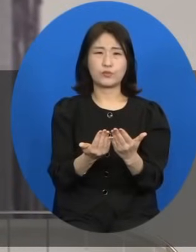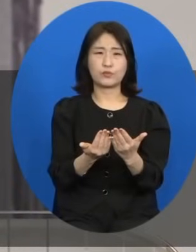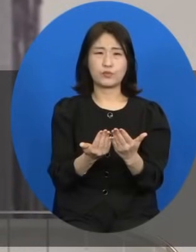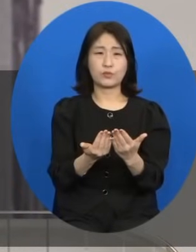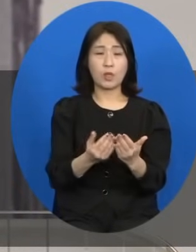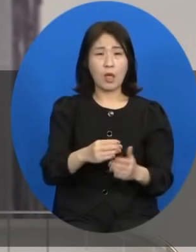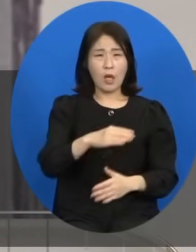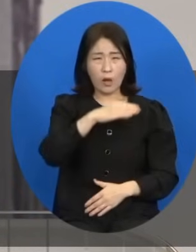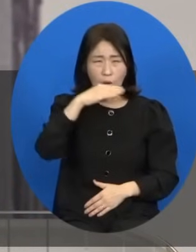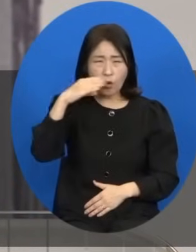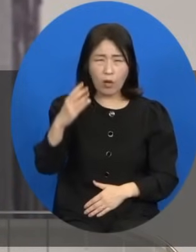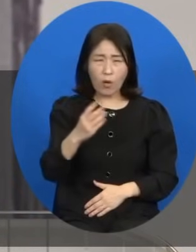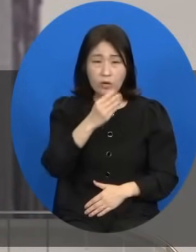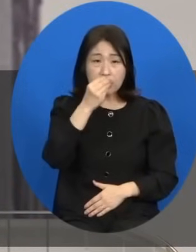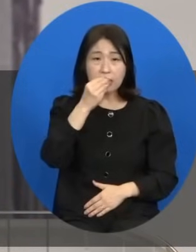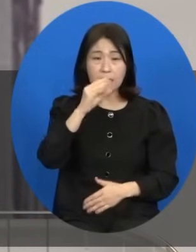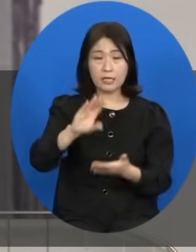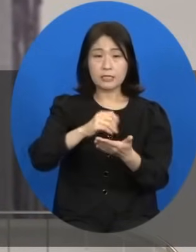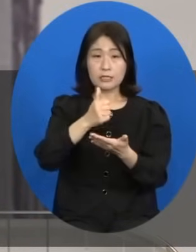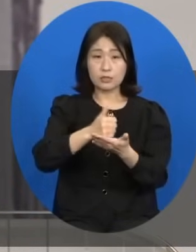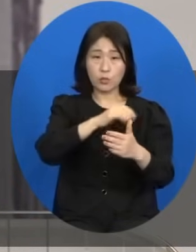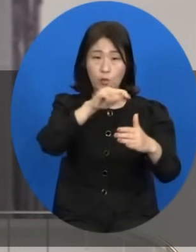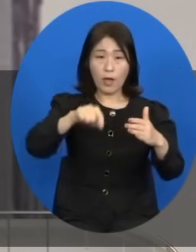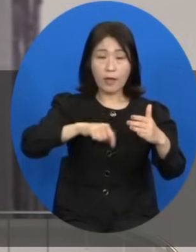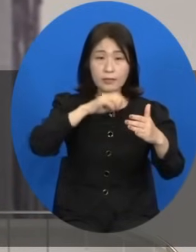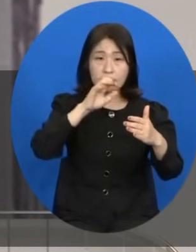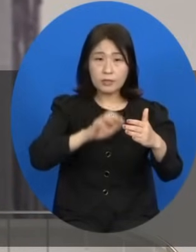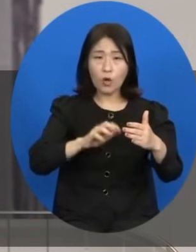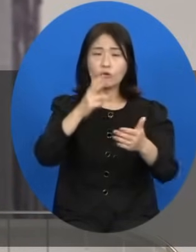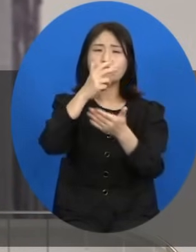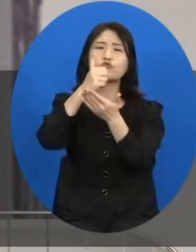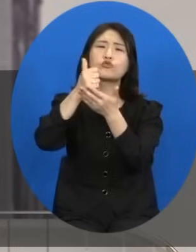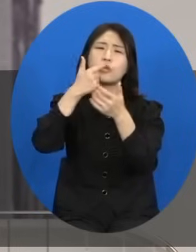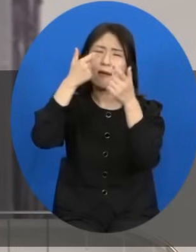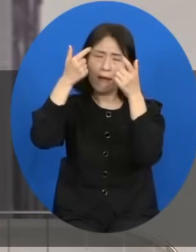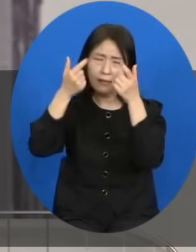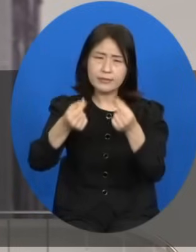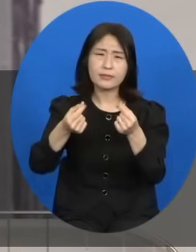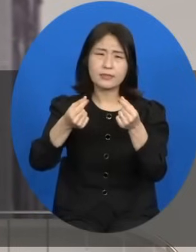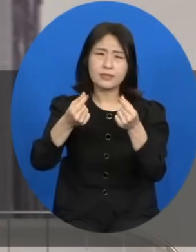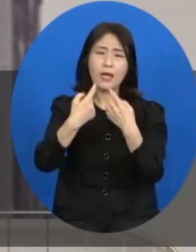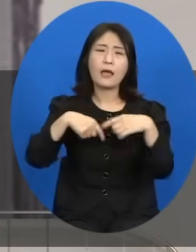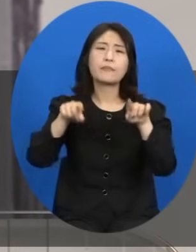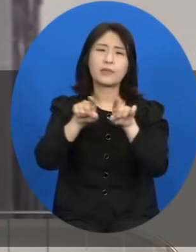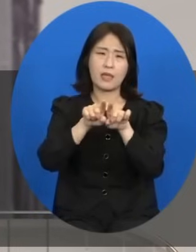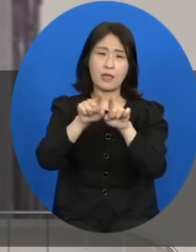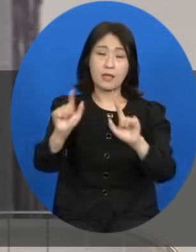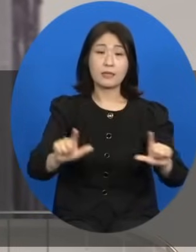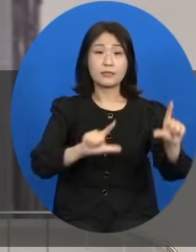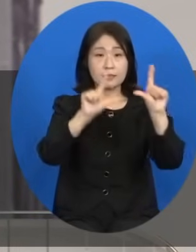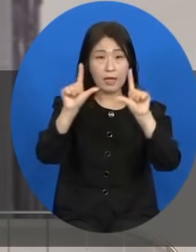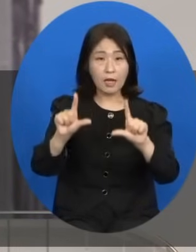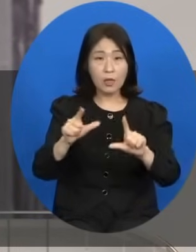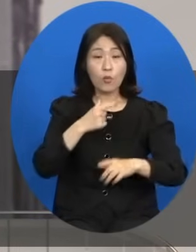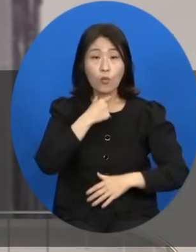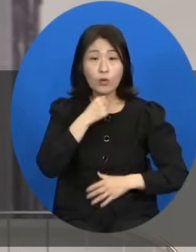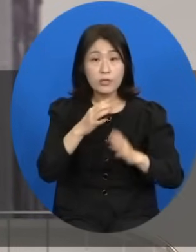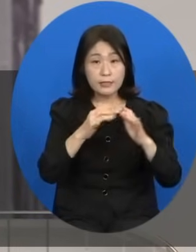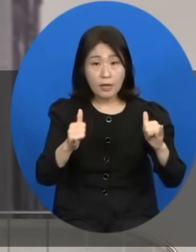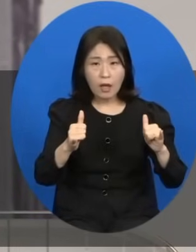경건하게 그리스도 안에서 주님처럼 주님과 함께 살아가려고 하면